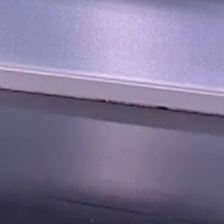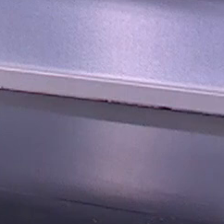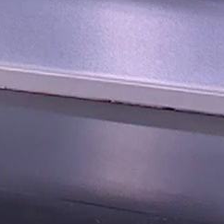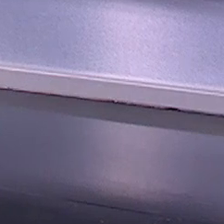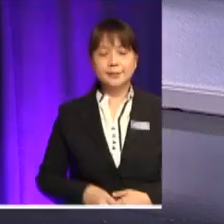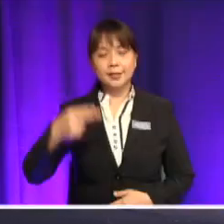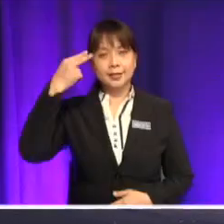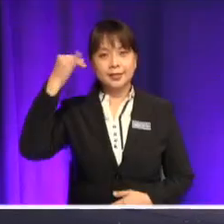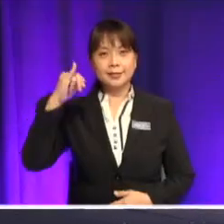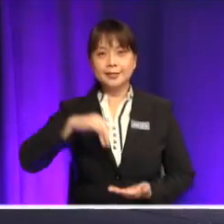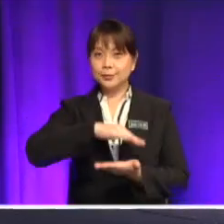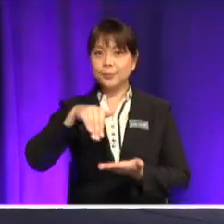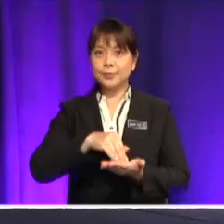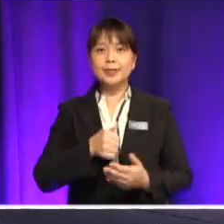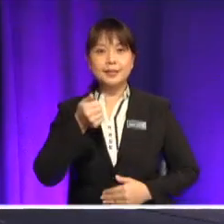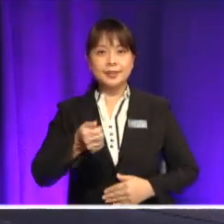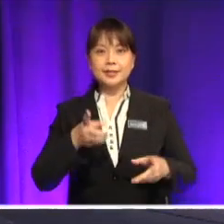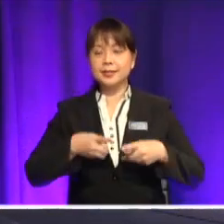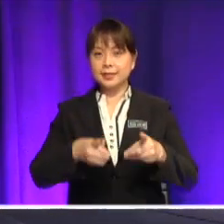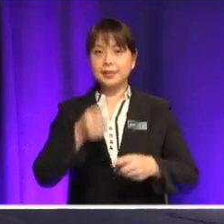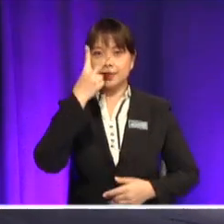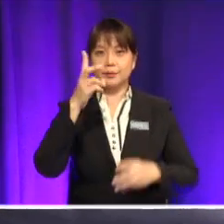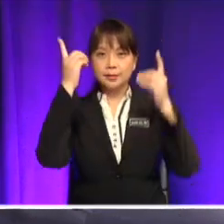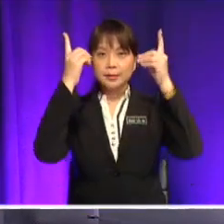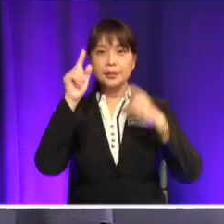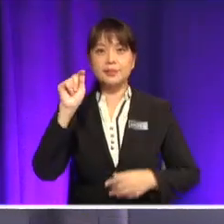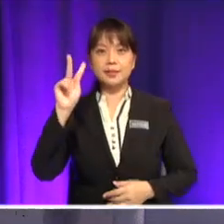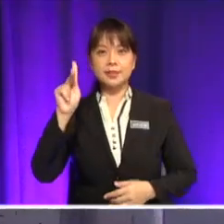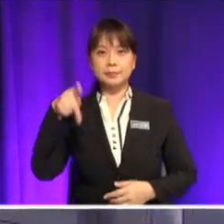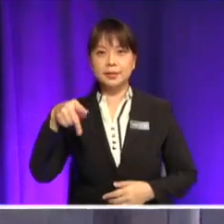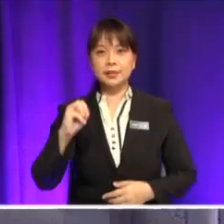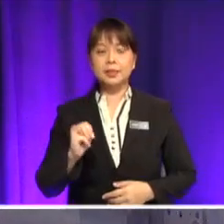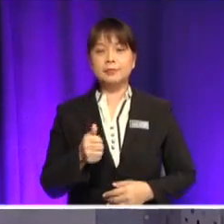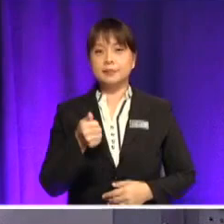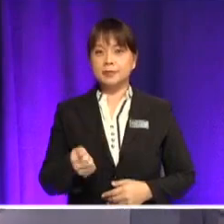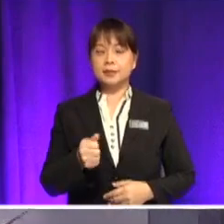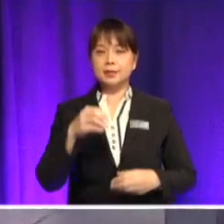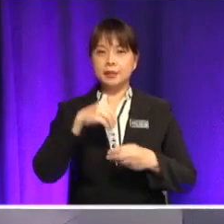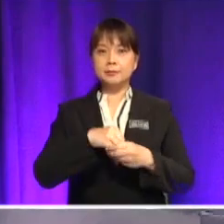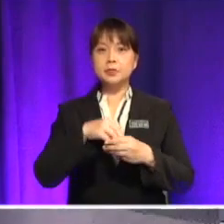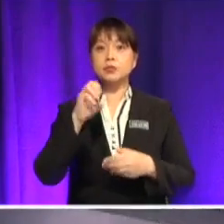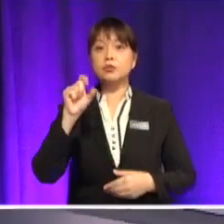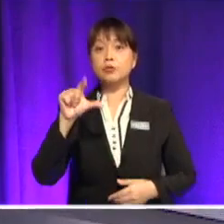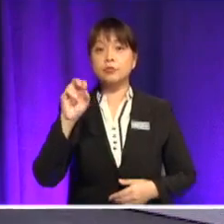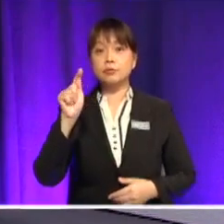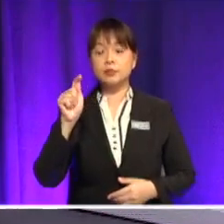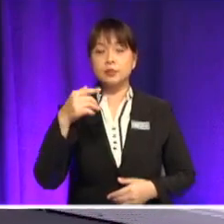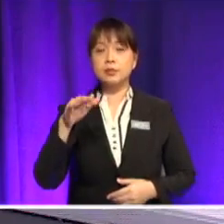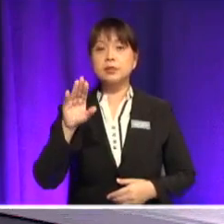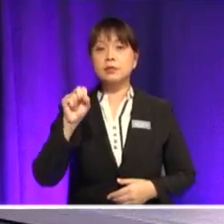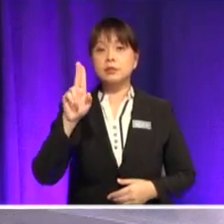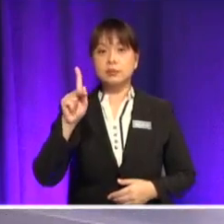Hai semua anda sudah menonton di Net TVN sekarang kita dalam slot sukses SPM 2022